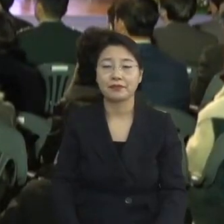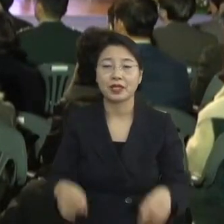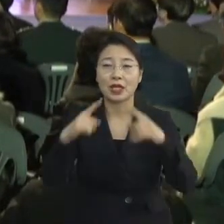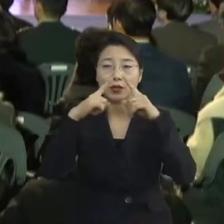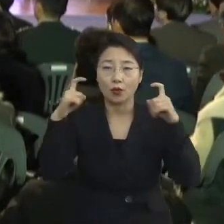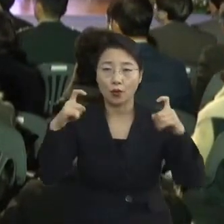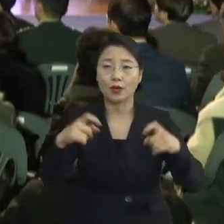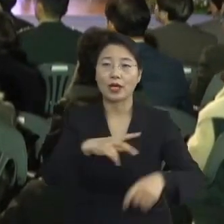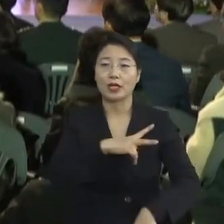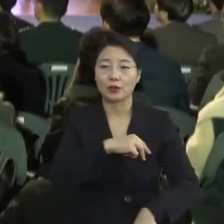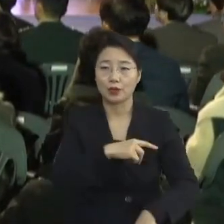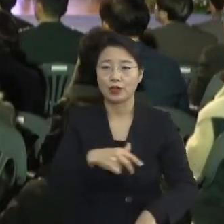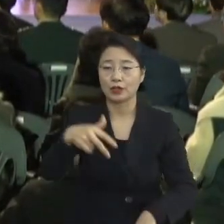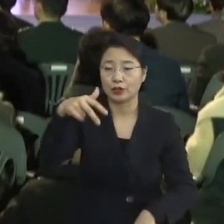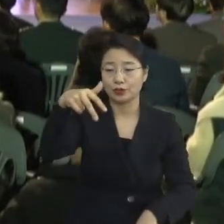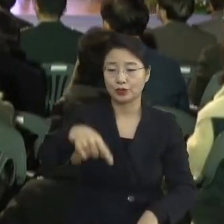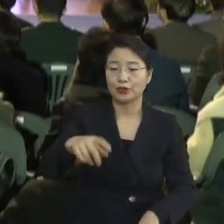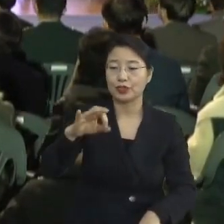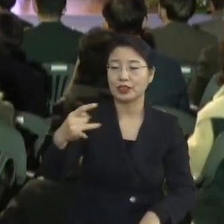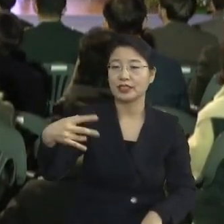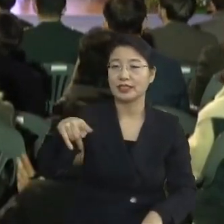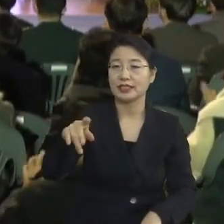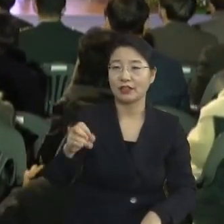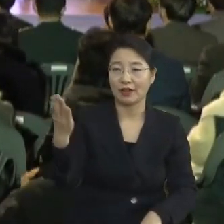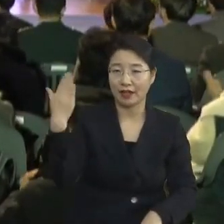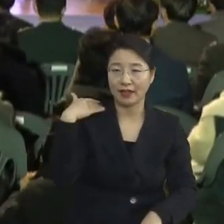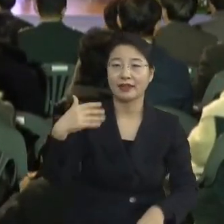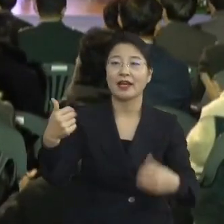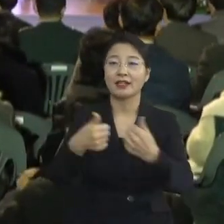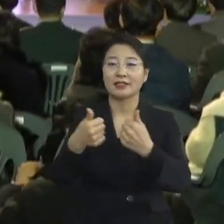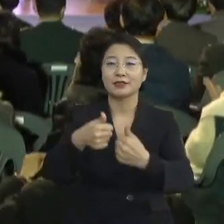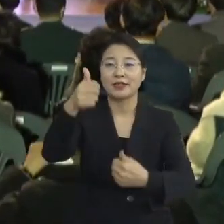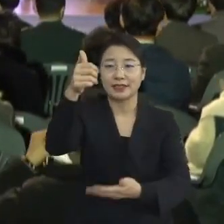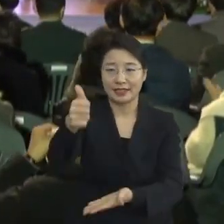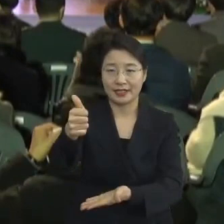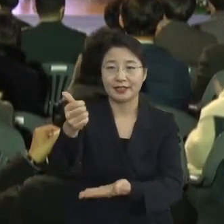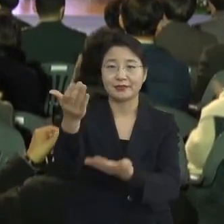동대문구 의회 주정 전 의장님 참석하셨습니다.